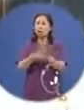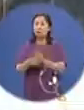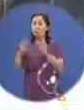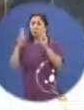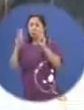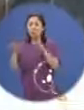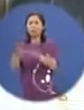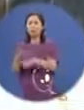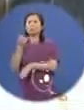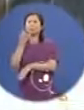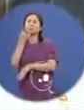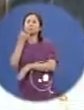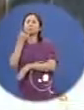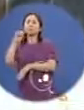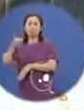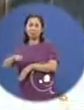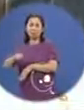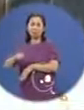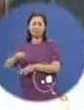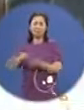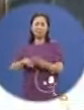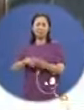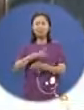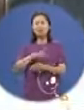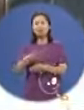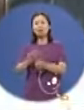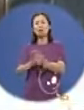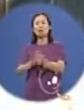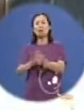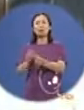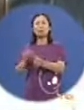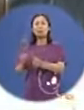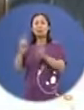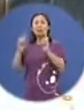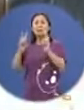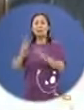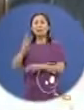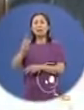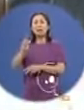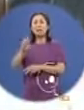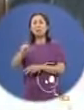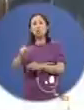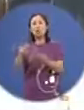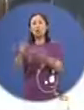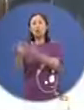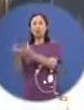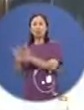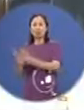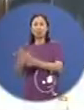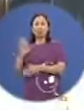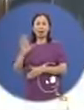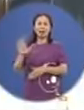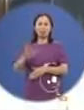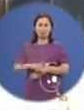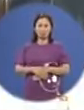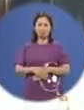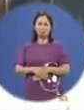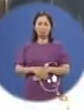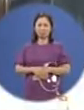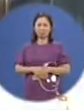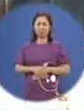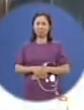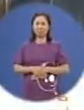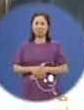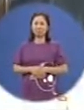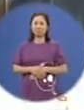ね、今登録をしてもらってて、これが今35団体、 そうですか、 企業団体35団体みたいな